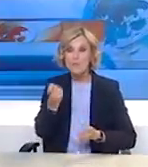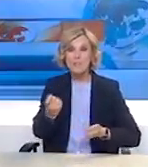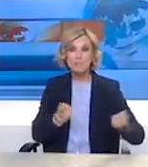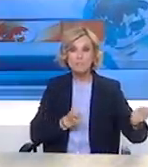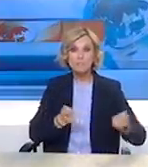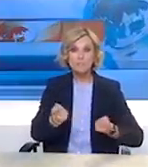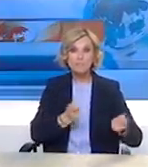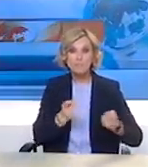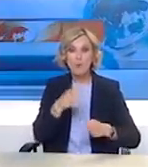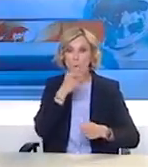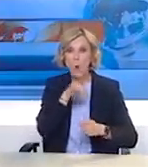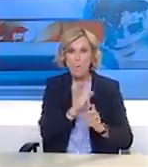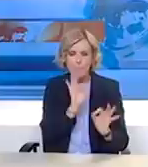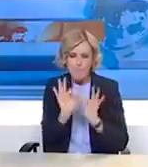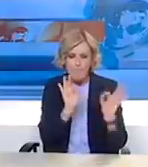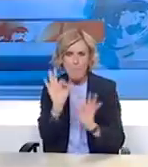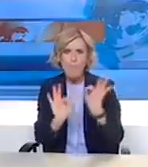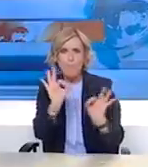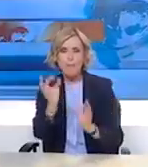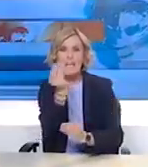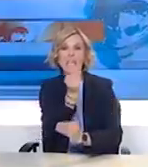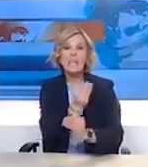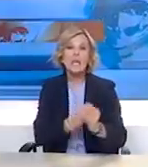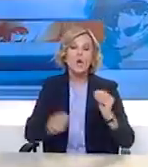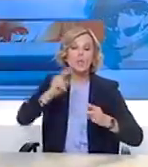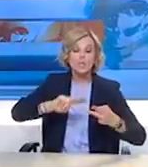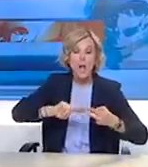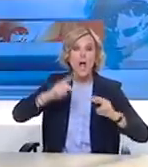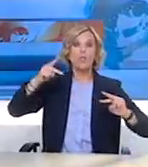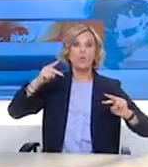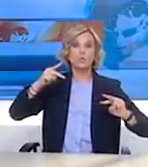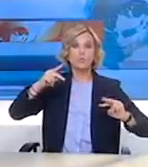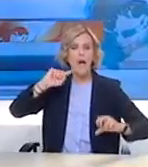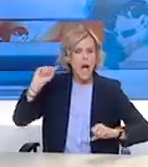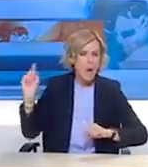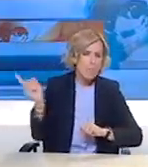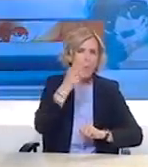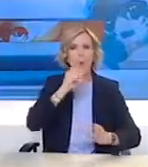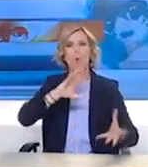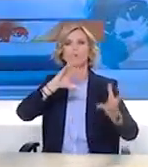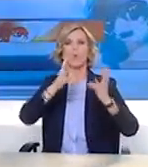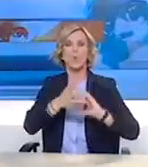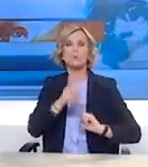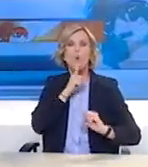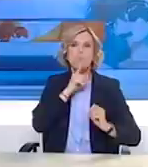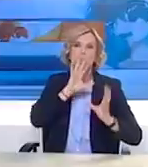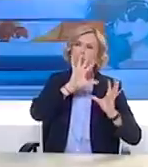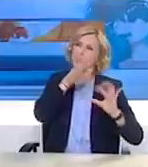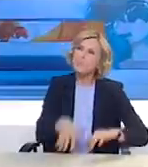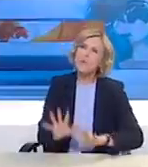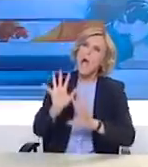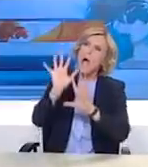ταχαίως εξαπλούμενο εχθρό που υπεκερνά τις δυνατότητες των συστημάτων υγείας στον κόσμο σαν τσουνάμι.